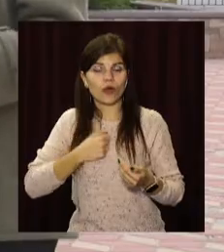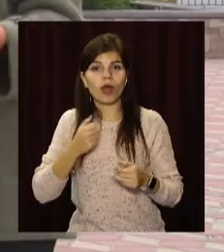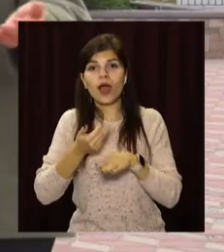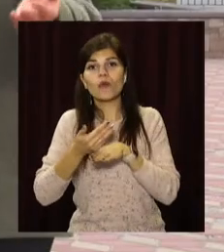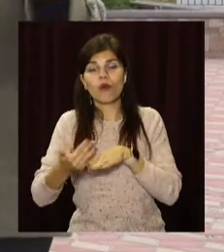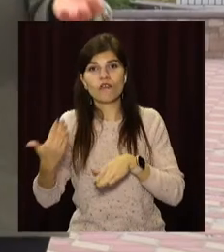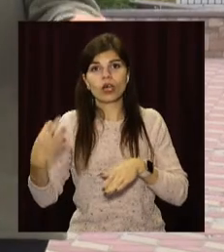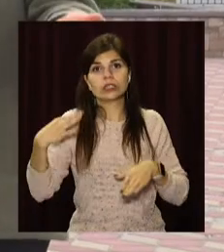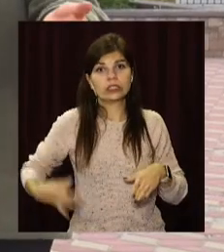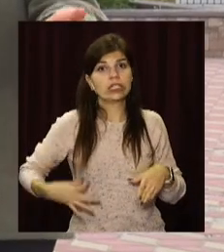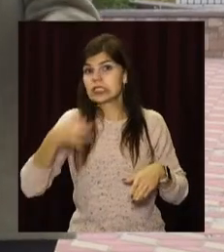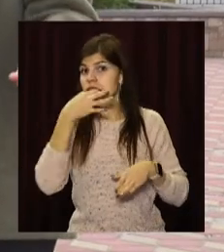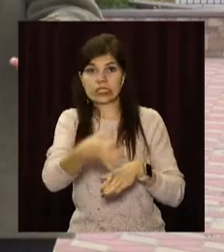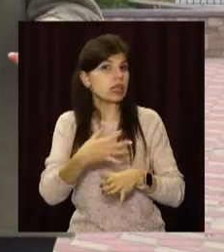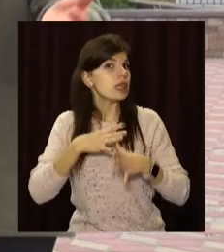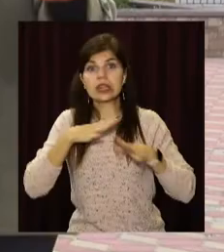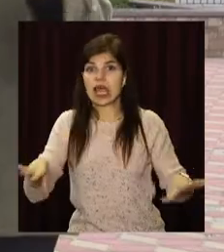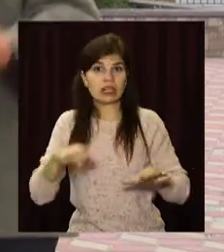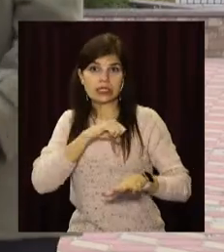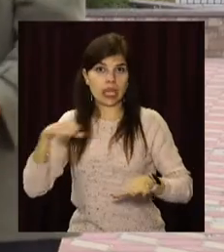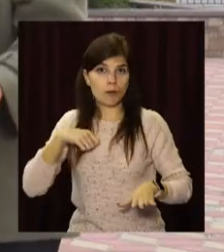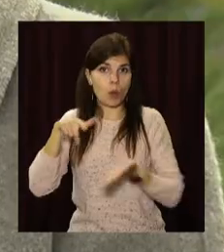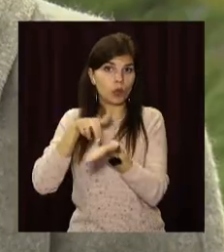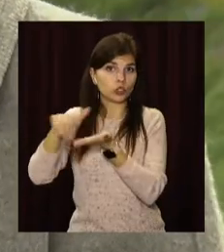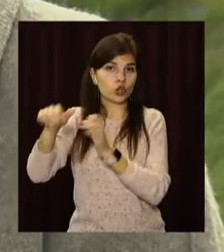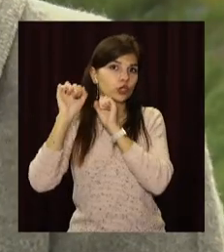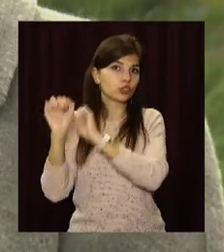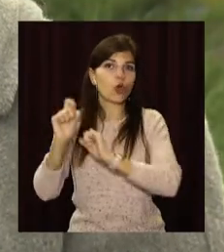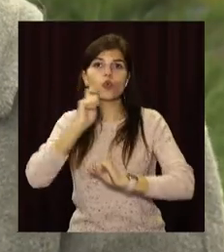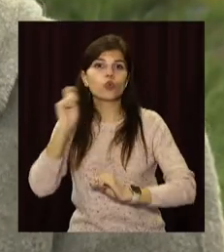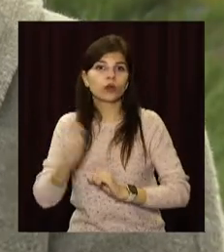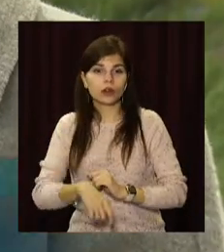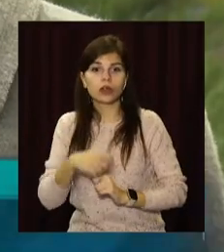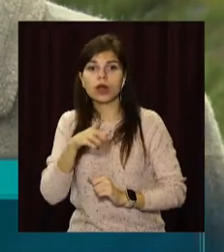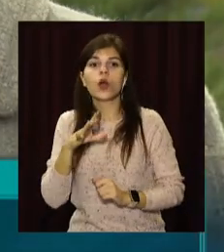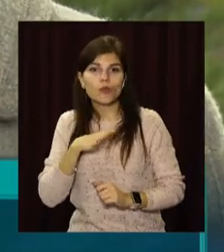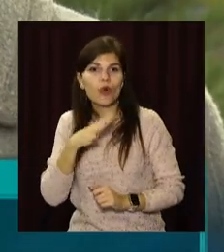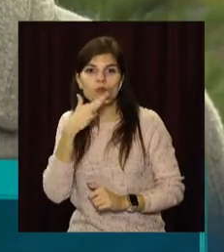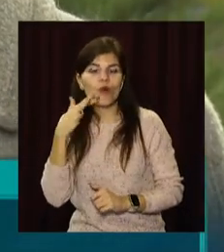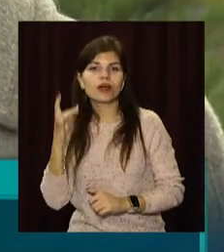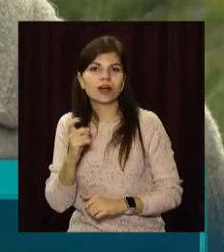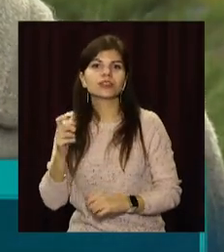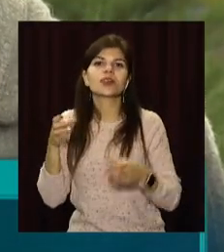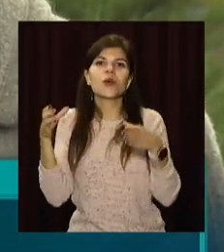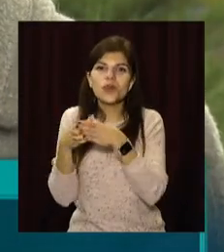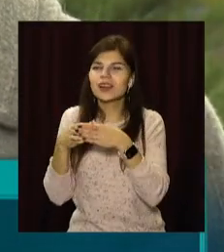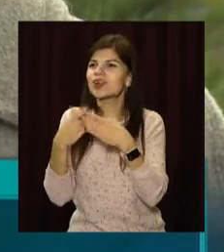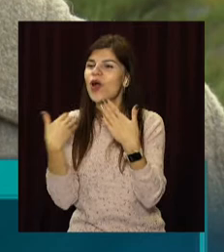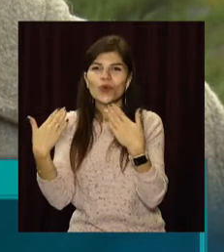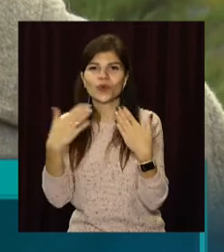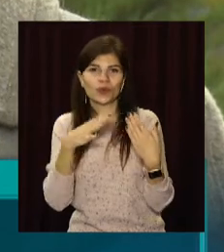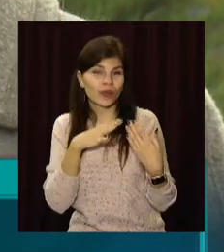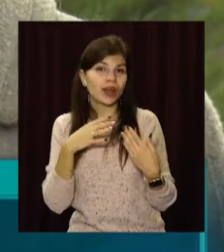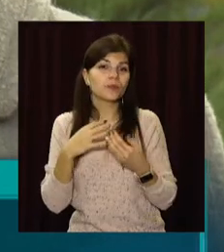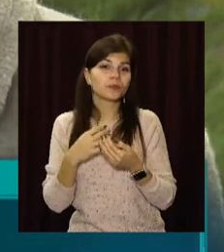її син, не сказавши ані слова, пішов боронити Україну. Багато разів була на передовій, багато бригад. Я вже